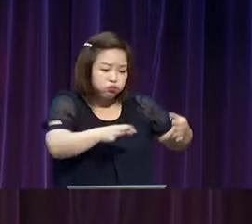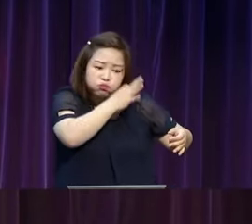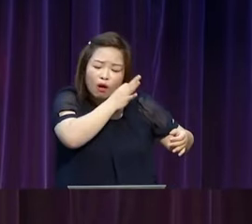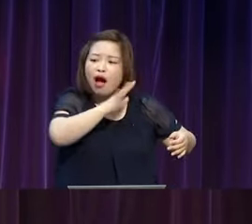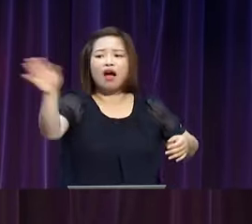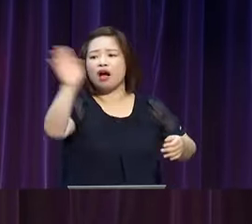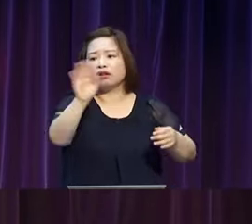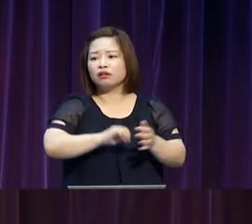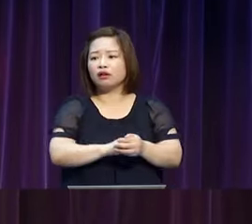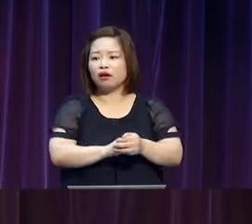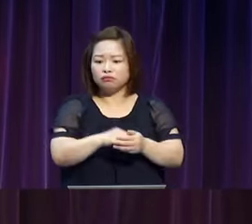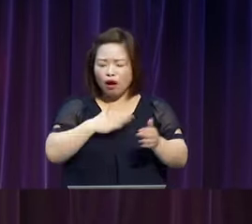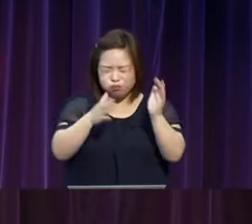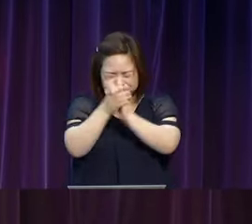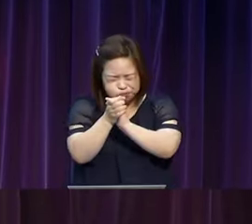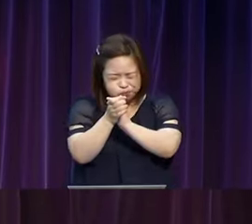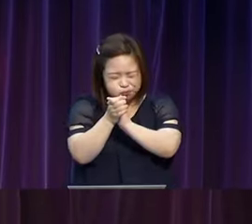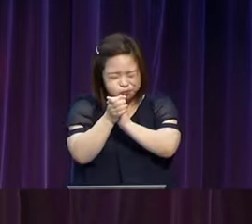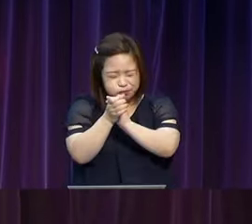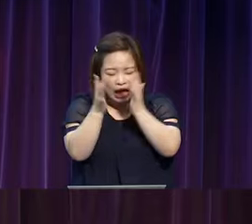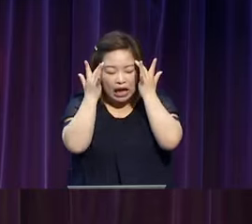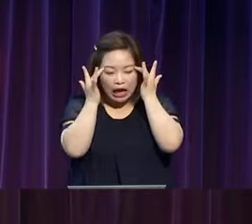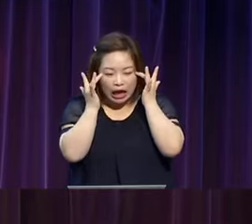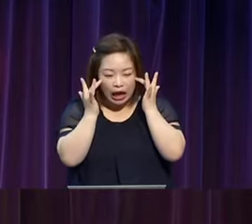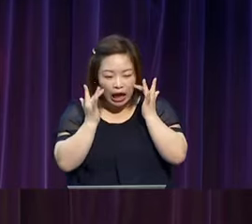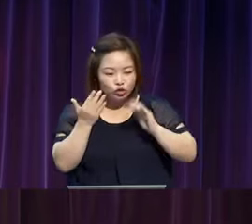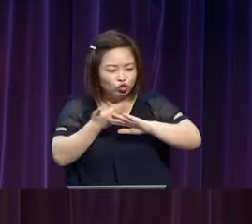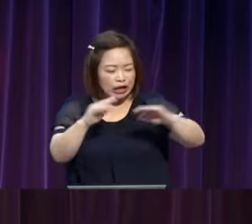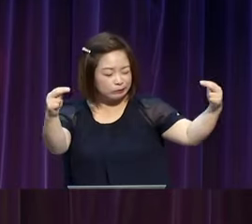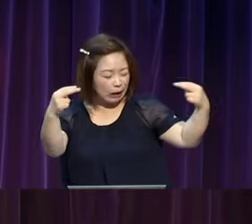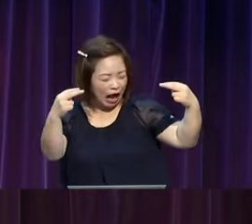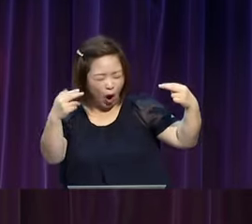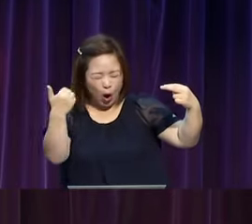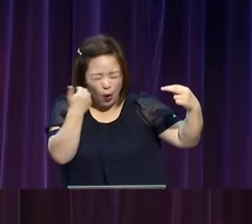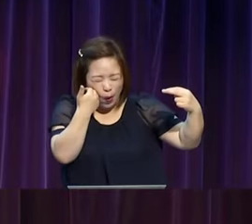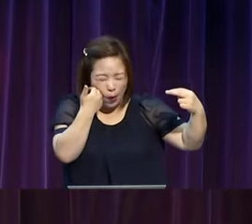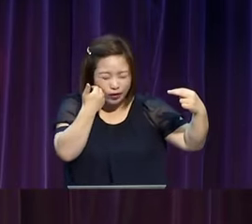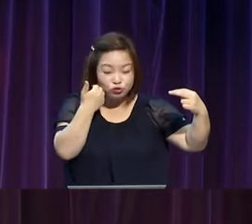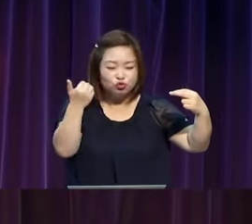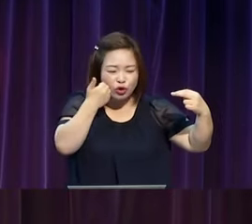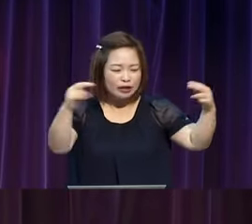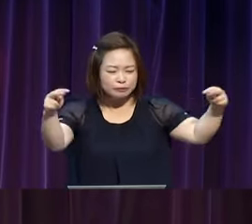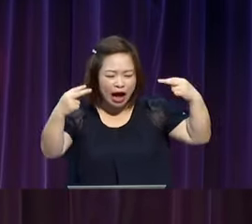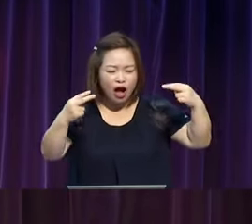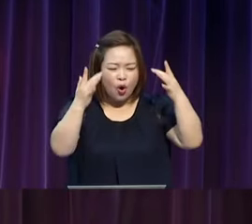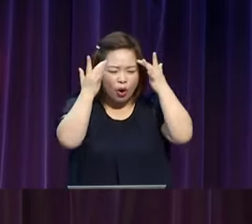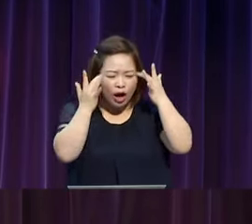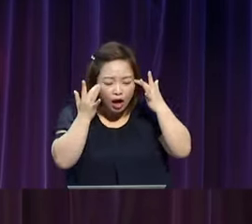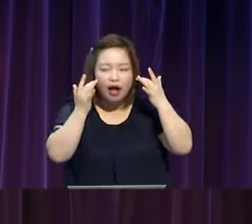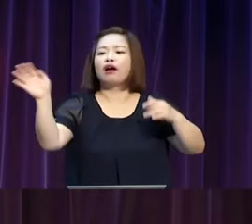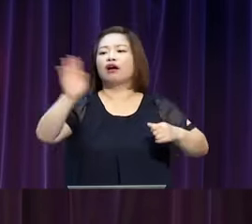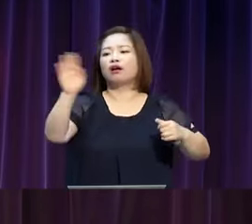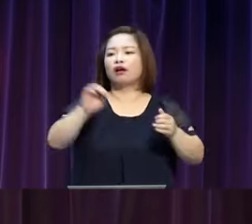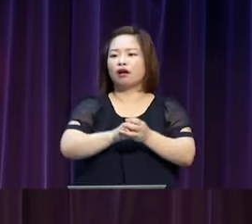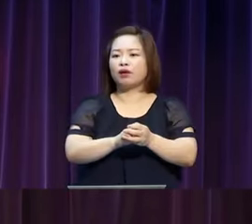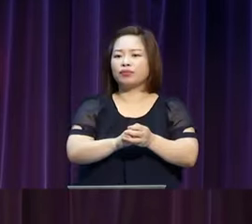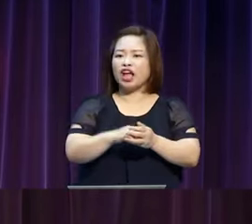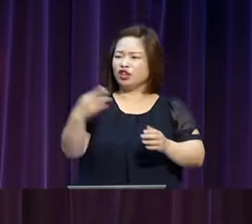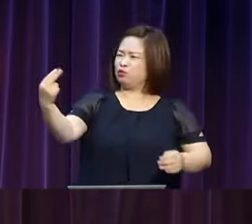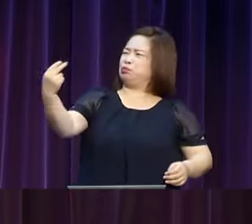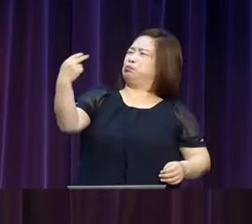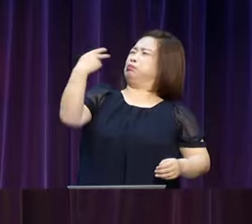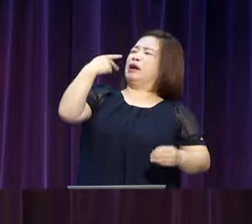게 부끄러운 게 아니에요. 모르는 사람들은 손가락질을 하고 모르는 사람들은 욕할지 모르지만